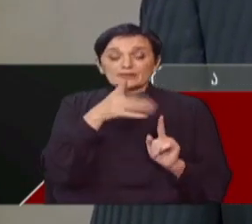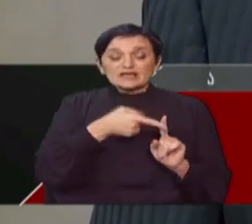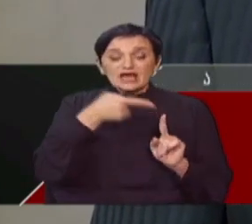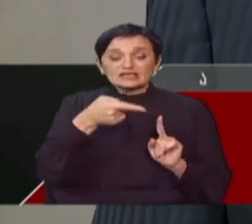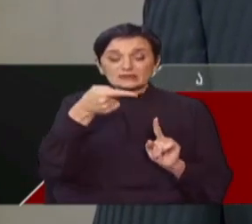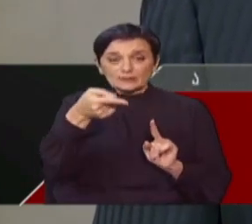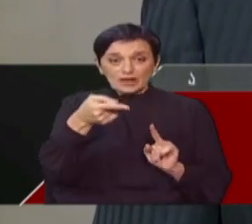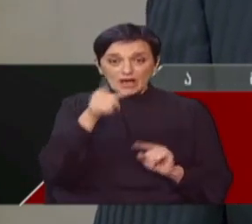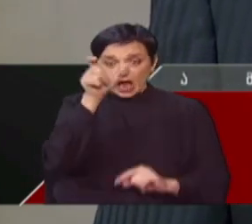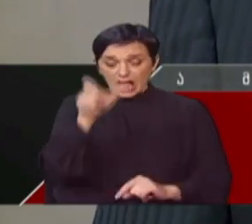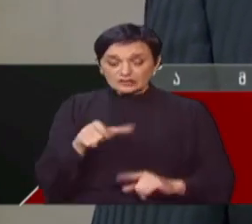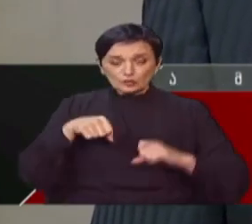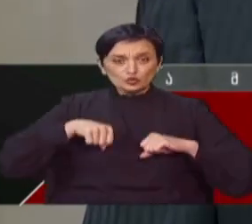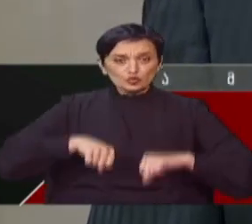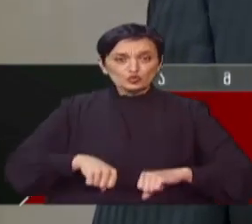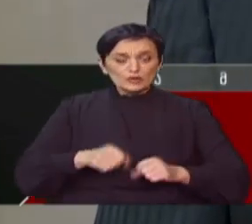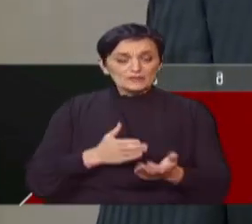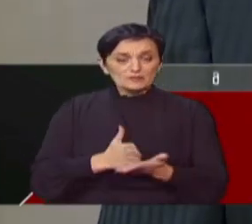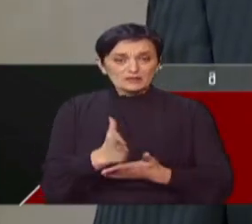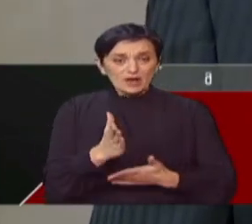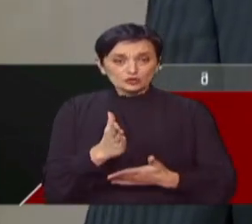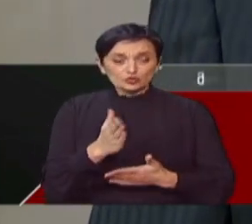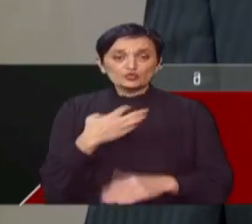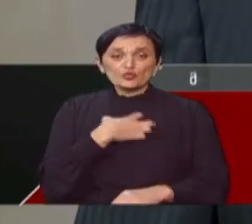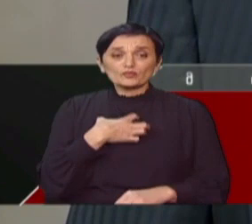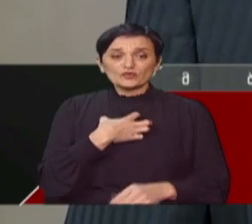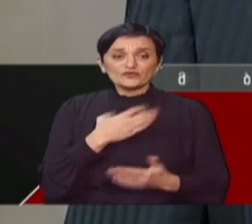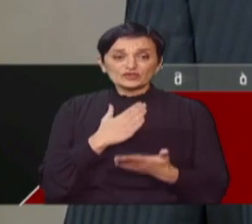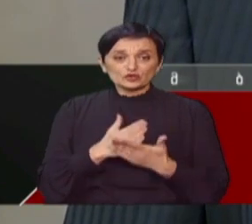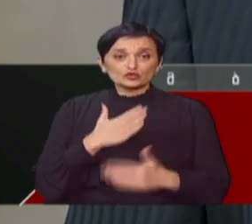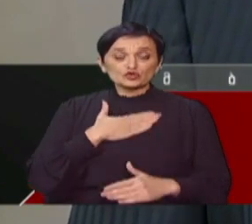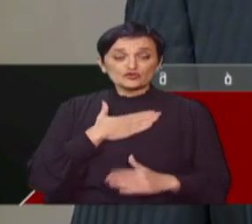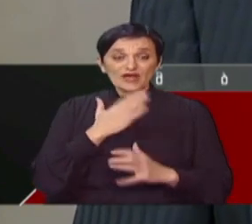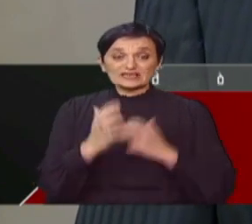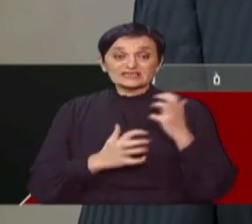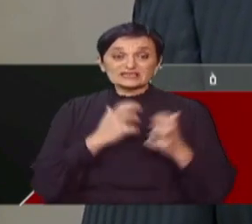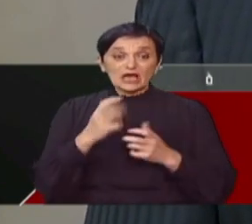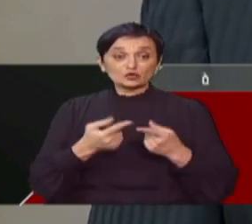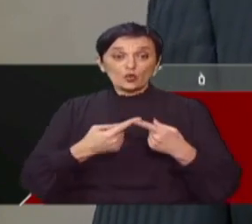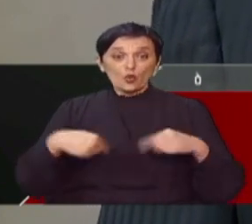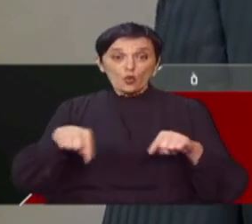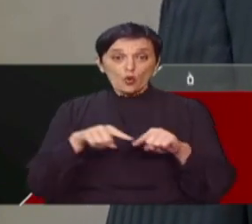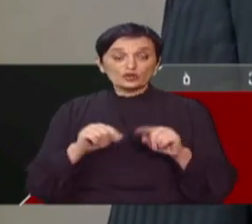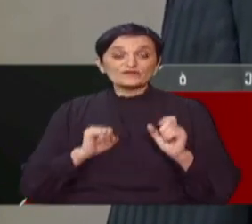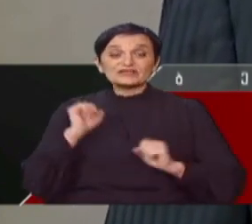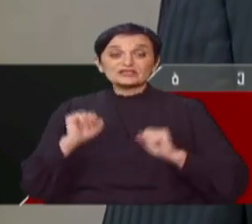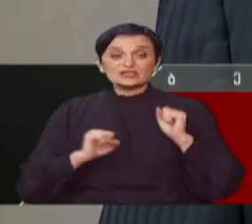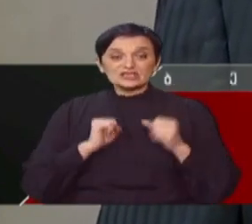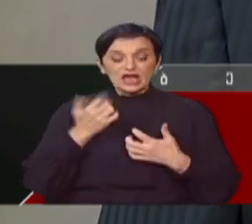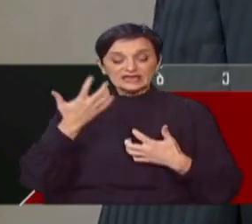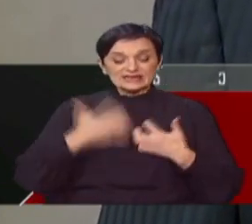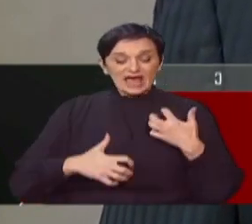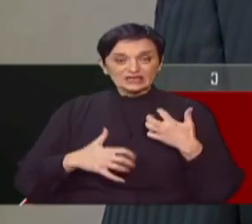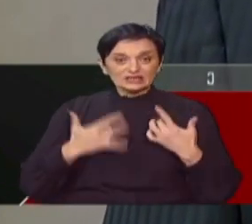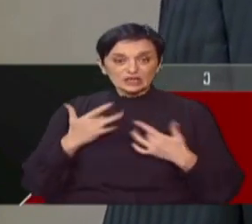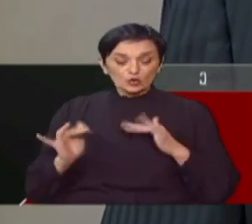Gan Molobashi, Adamiani Suplebebis Mimartulebit. Mnishnelovani Arom Chensaerta Shoriso Organizaciebi, Stilopt Ne იტრალური